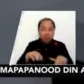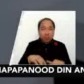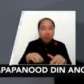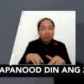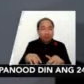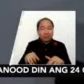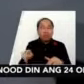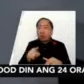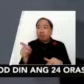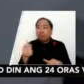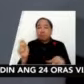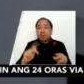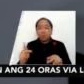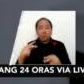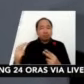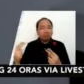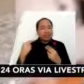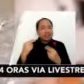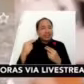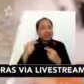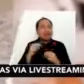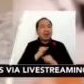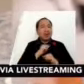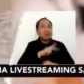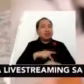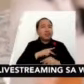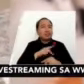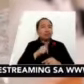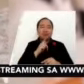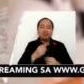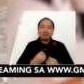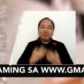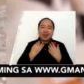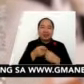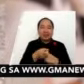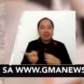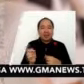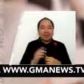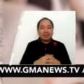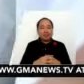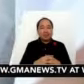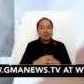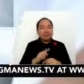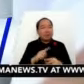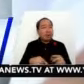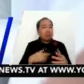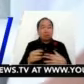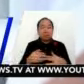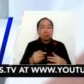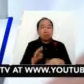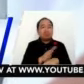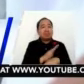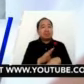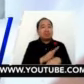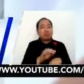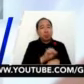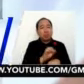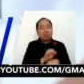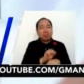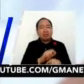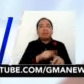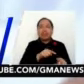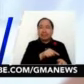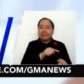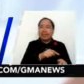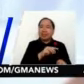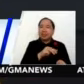at nabibigay halaga para sa kanila. Pero kahit gaano kaabala sa trabaho, nananatiling priority pa rin niyan